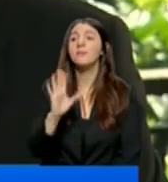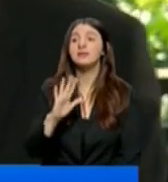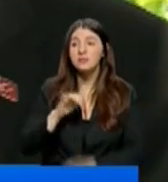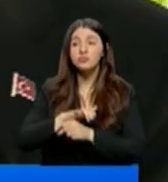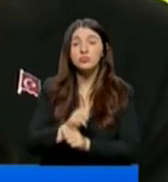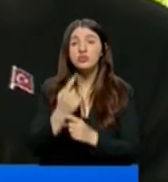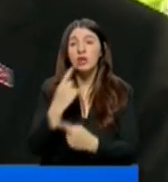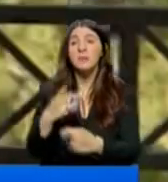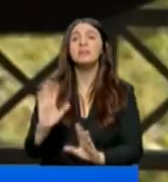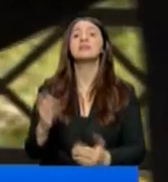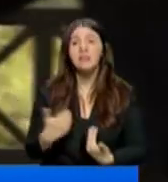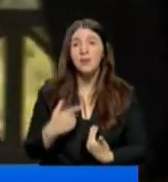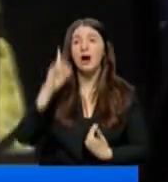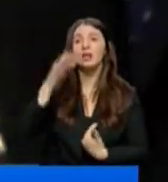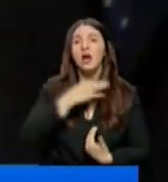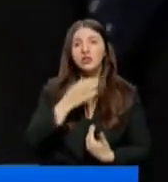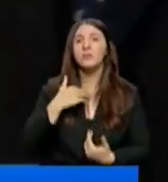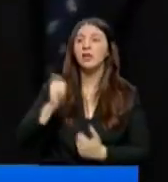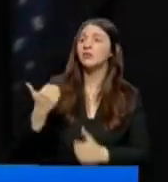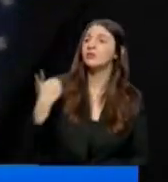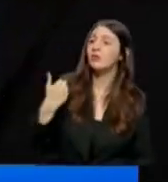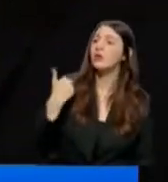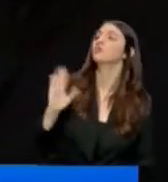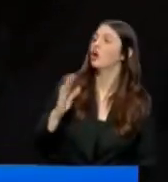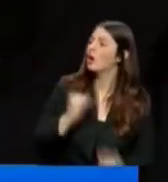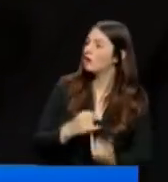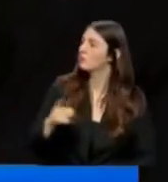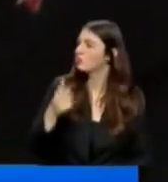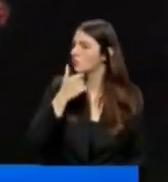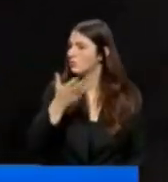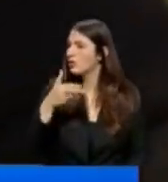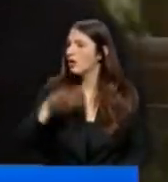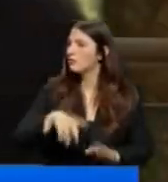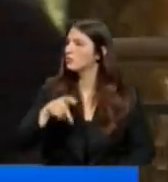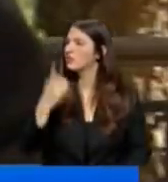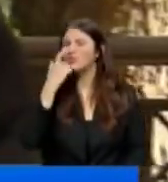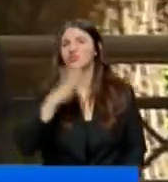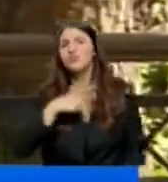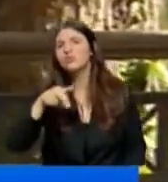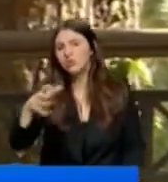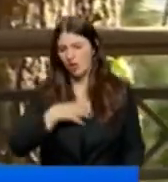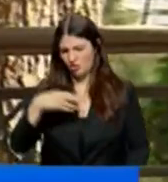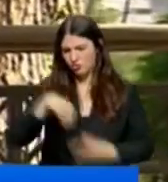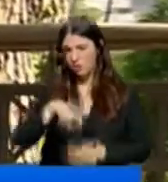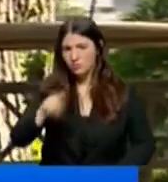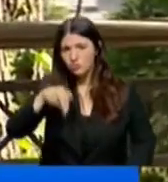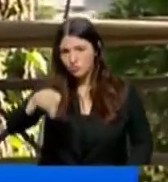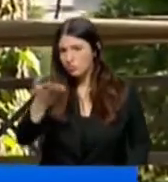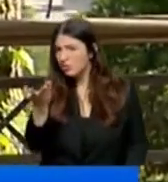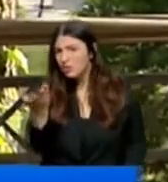zulmü dile getirmezsem Allah aşkına yarın bana sormayacaklar mı ya kardeşim sen bu adalet yürüyüşünü niye yaptın? Sadece kendin için mi yaptın